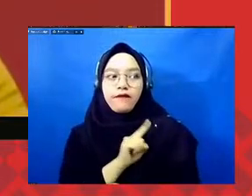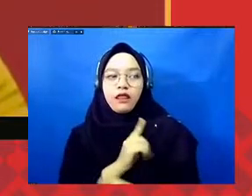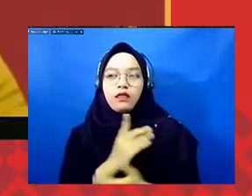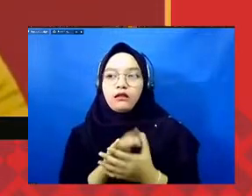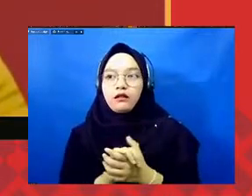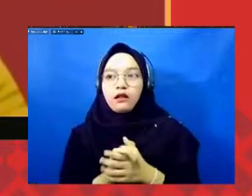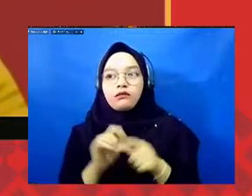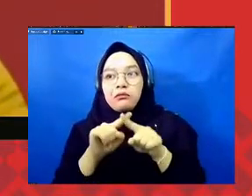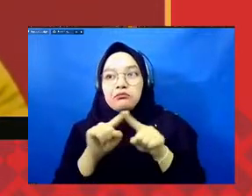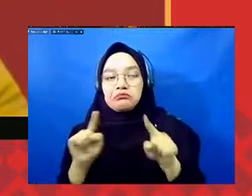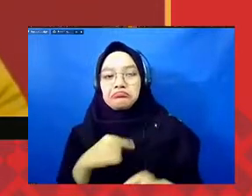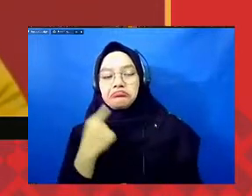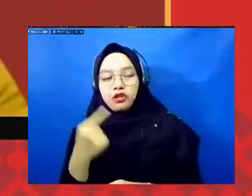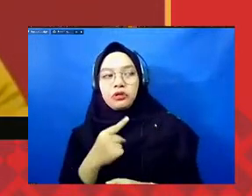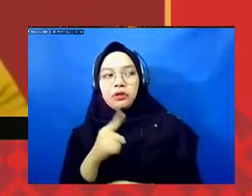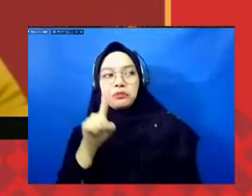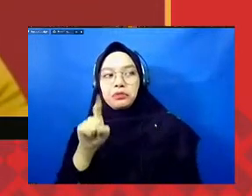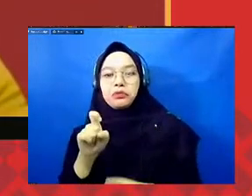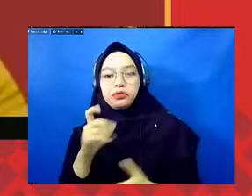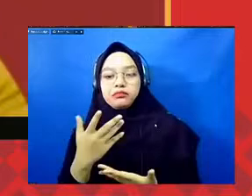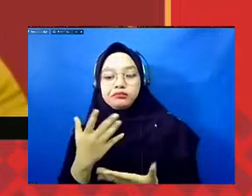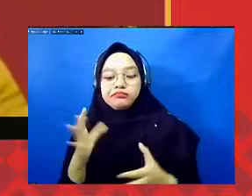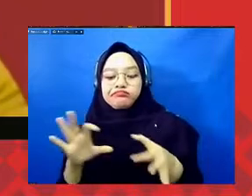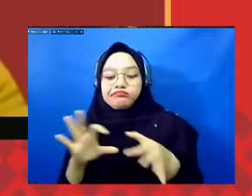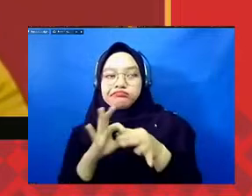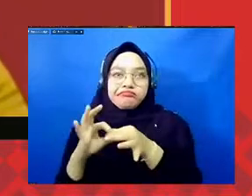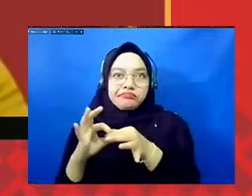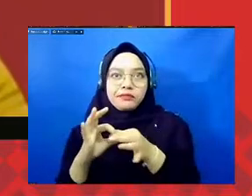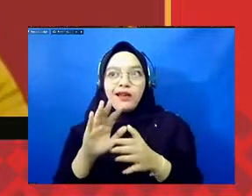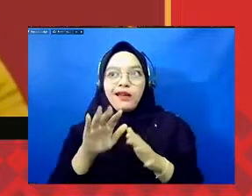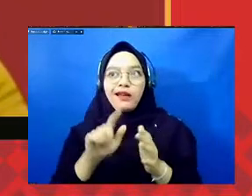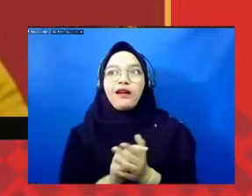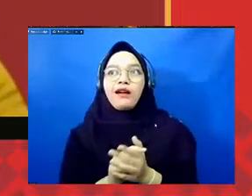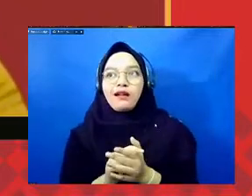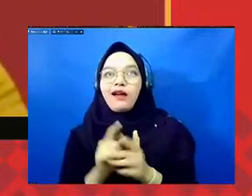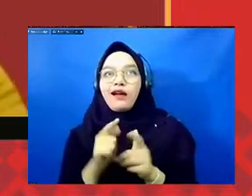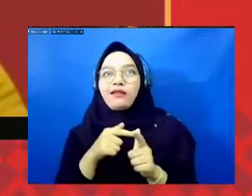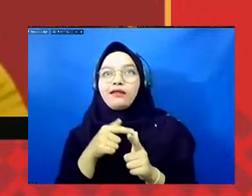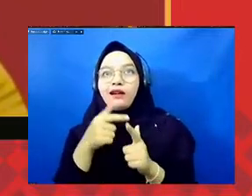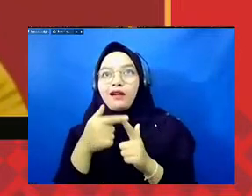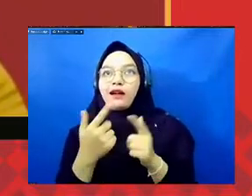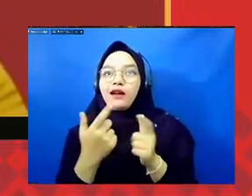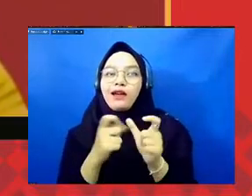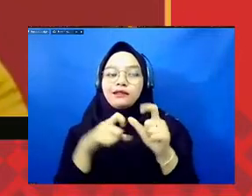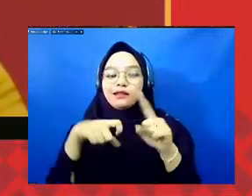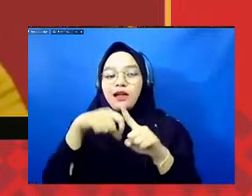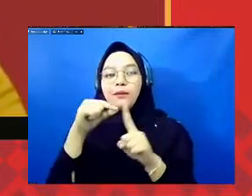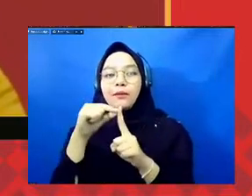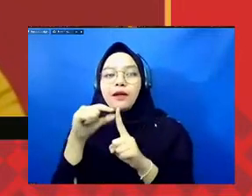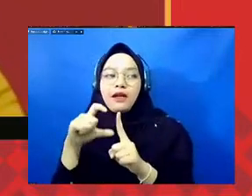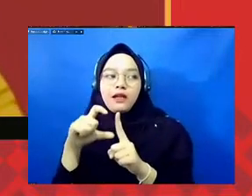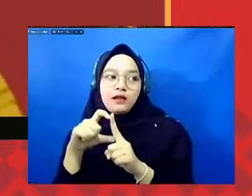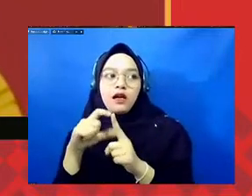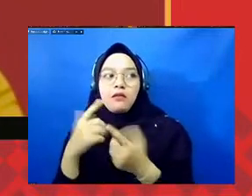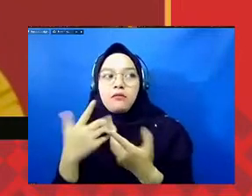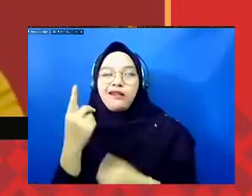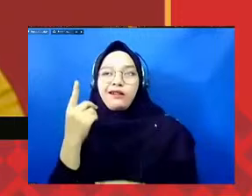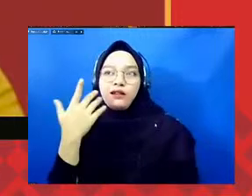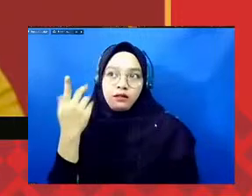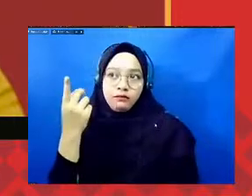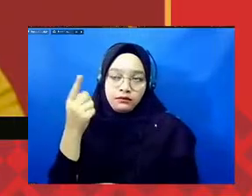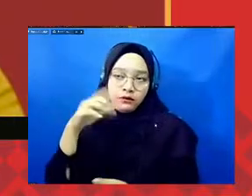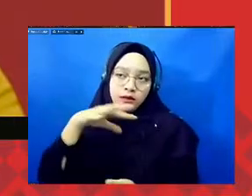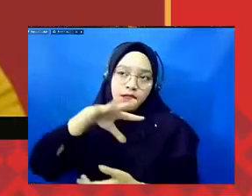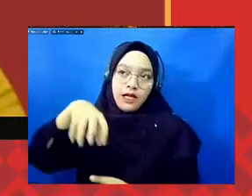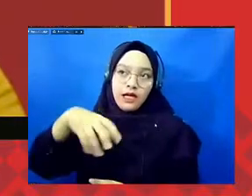juga perlu kerjasama di antara unit sendiri, di antara SKPD, di pemerintah daerah. Ini